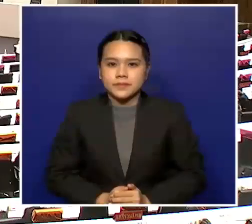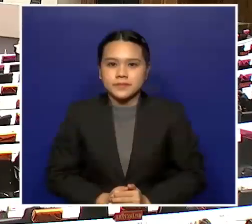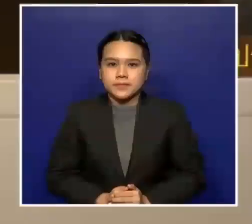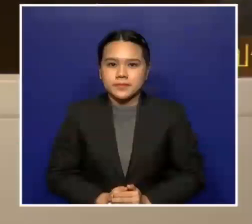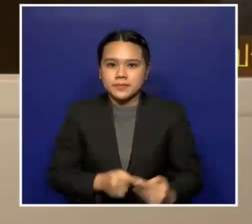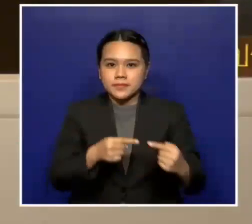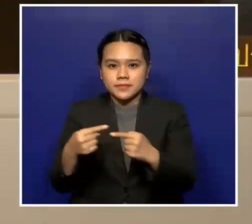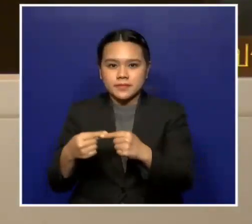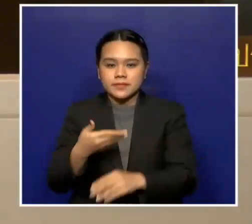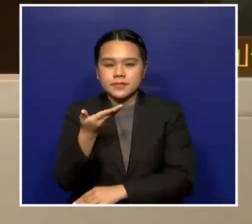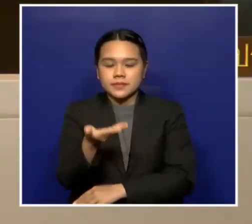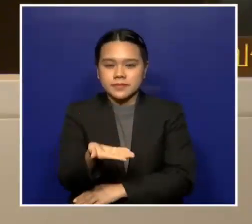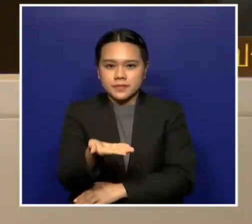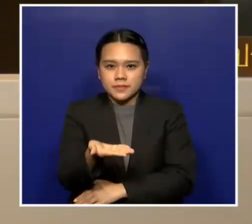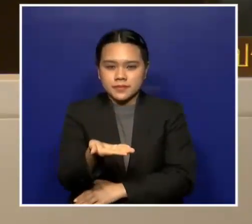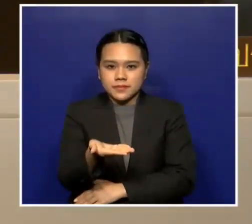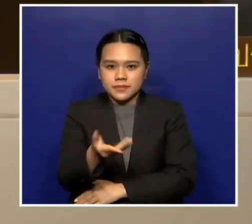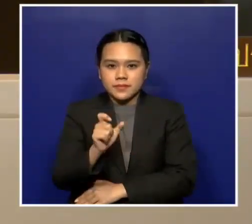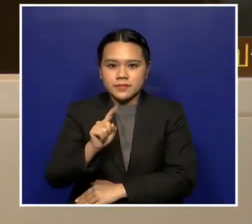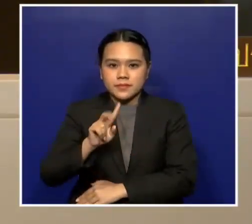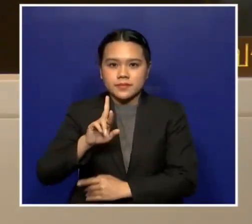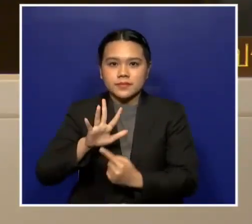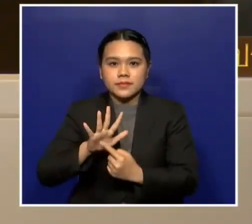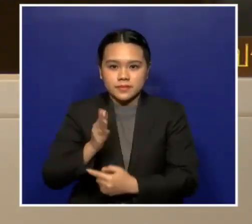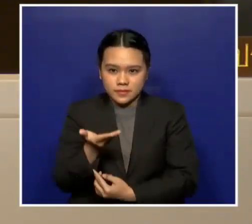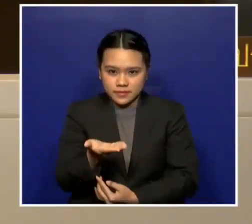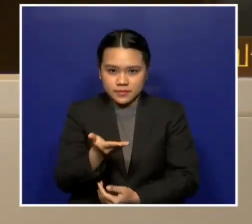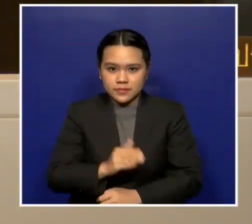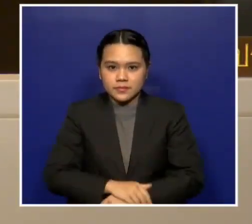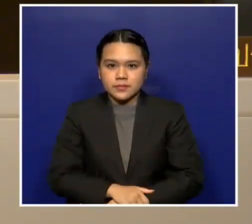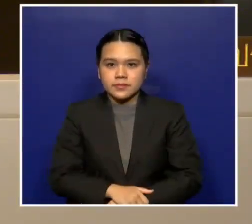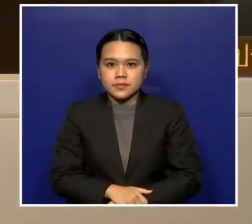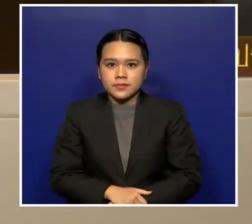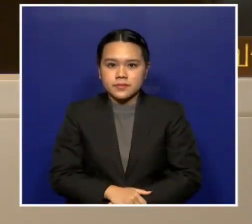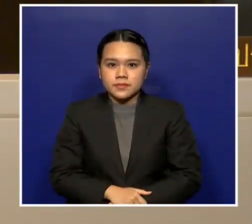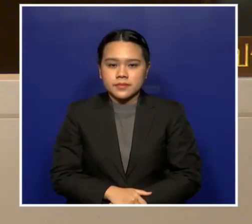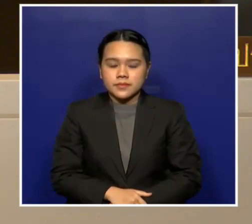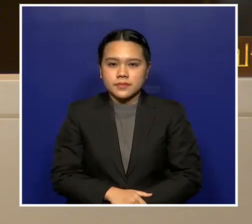เชิญท่านสรัญวุฒิสรัญเกตครับ